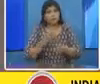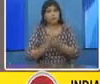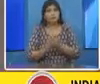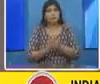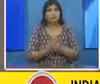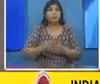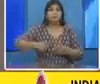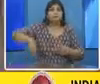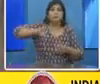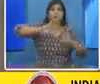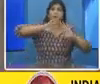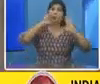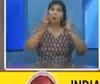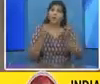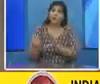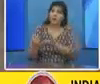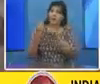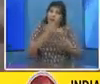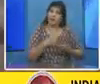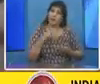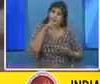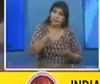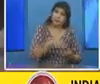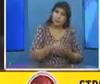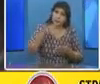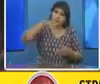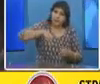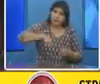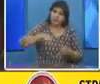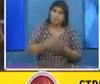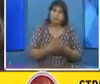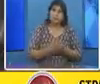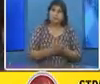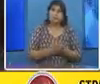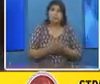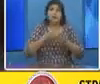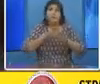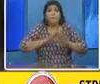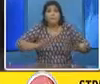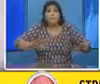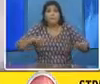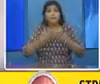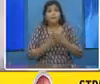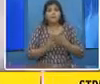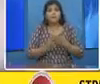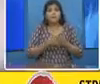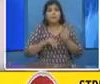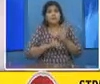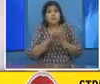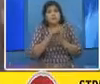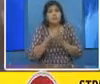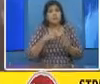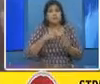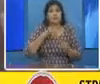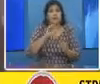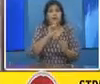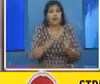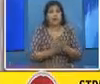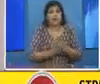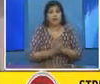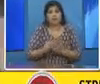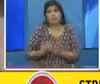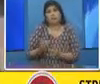में दुनिया की मदद की, उसने आज शांति और विकास में भारत की भूमिका को